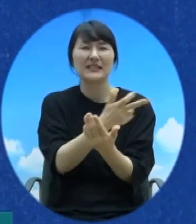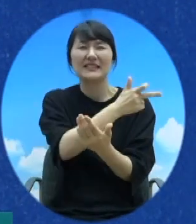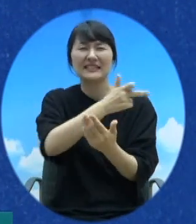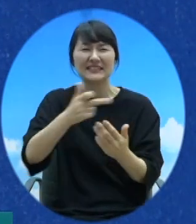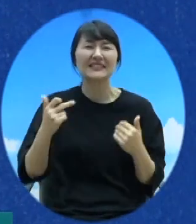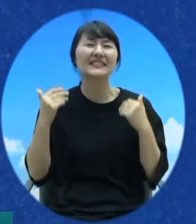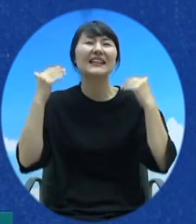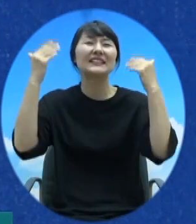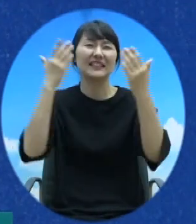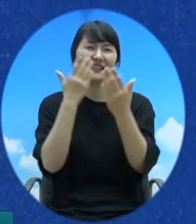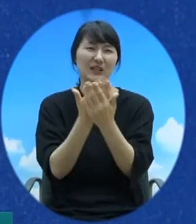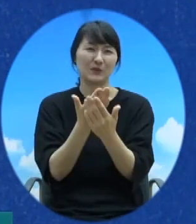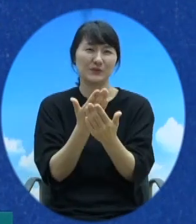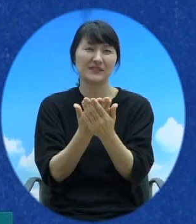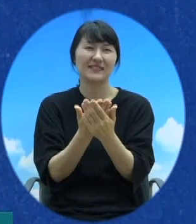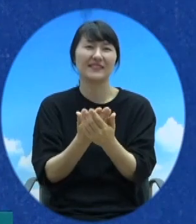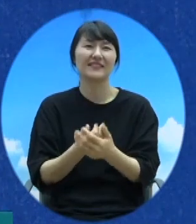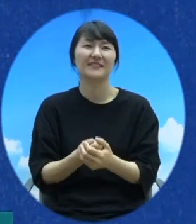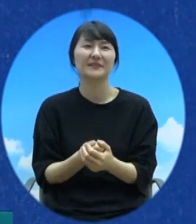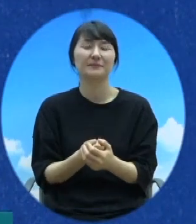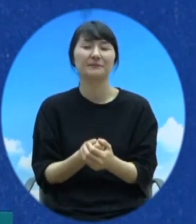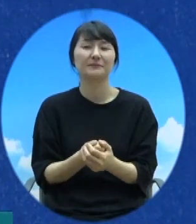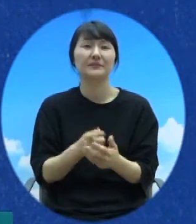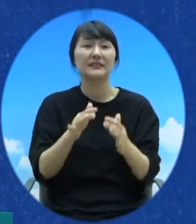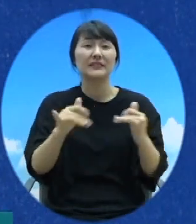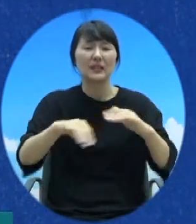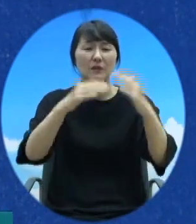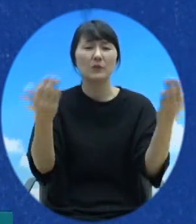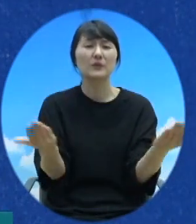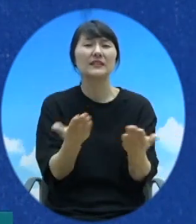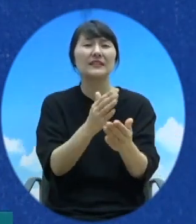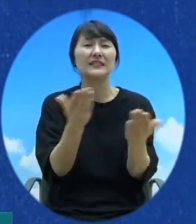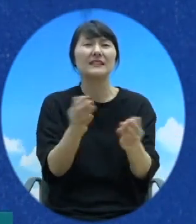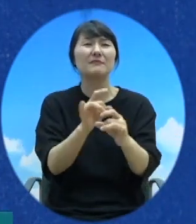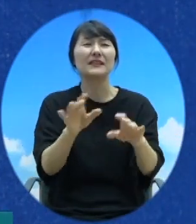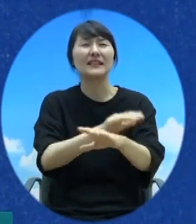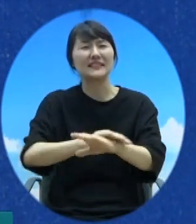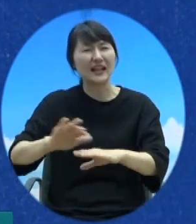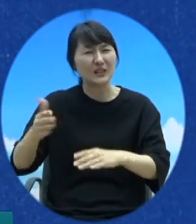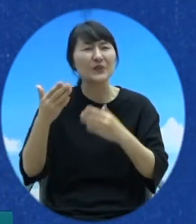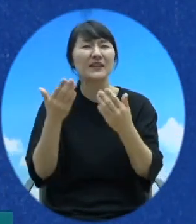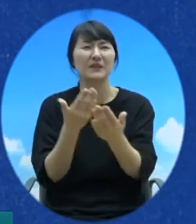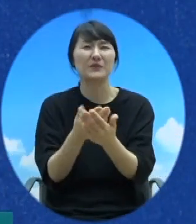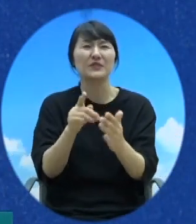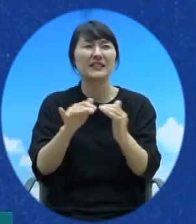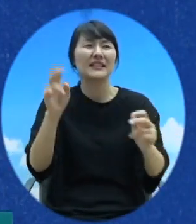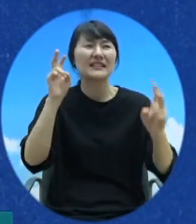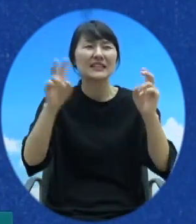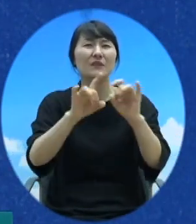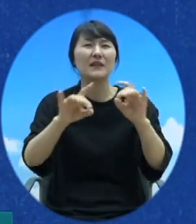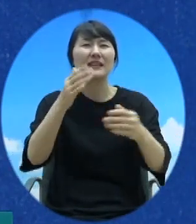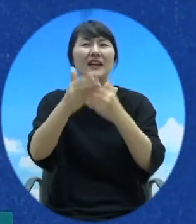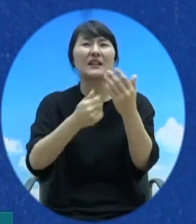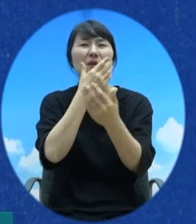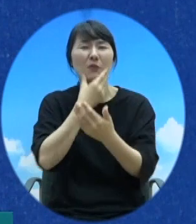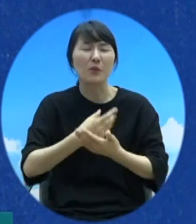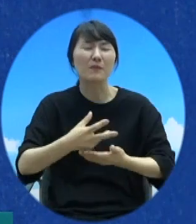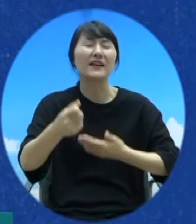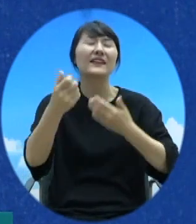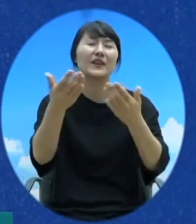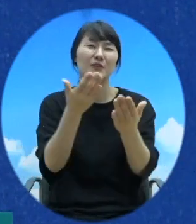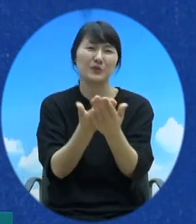크게 자라게 하옵소서. 그들이 하는 일은 다 잘되게 하시고 저들의 기업은 하나님의 복을 받게